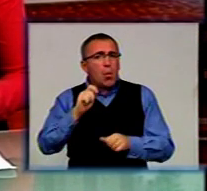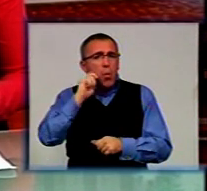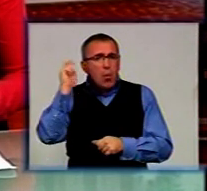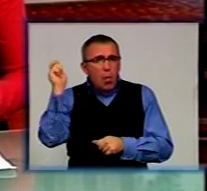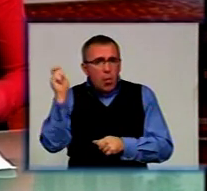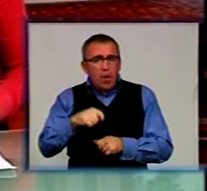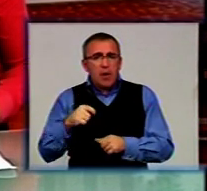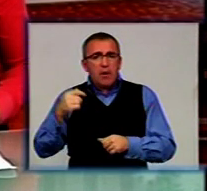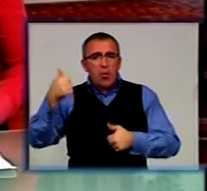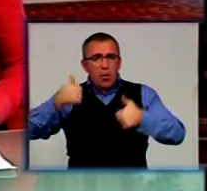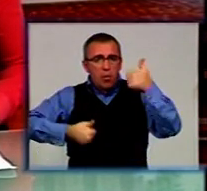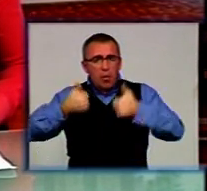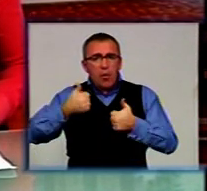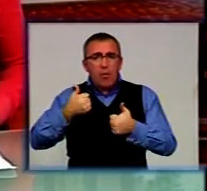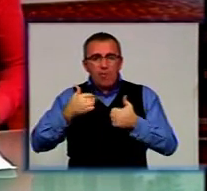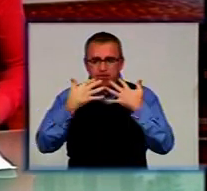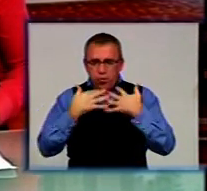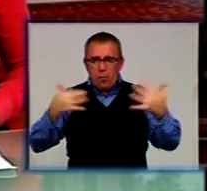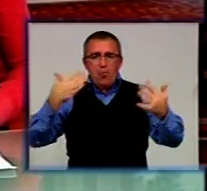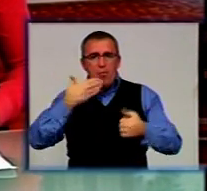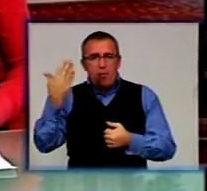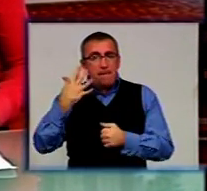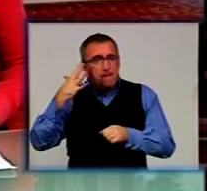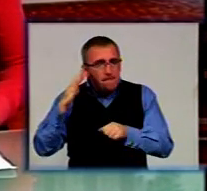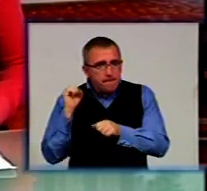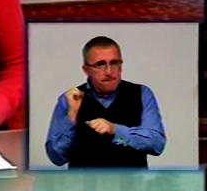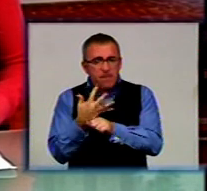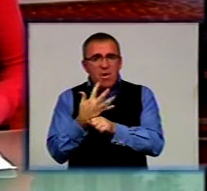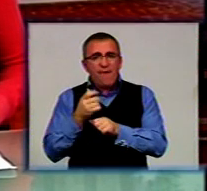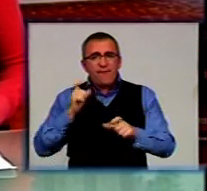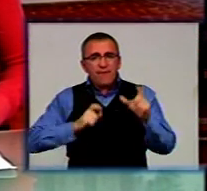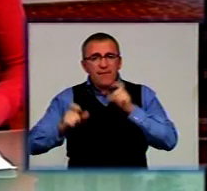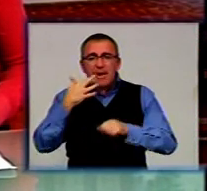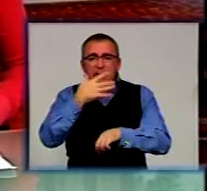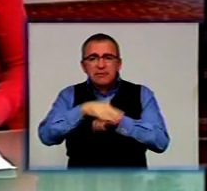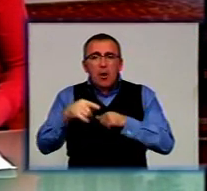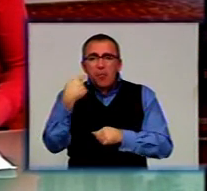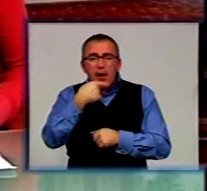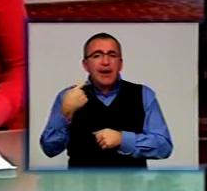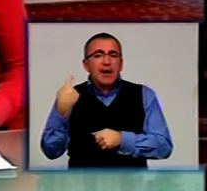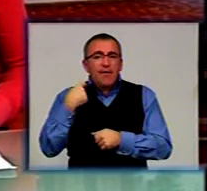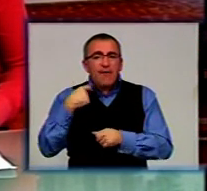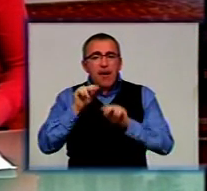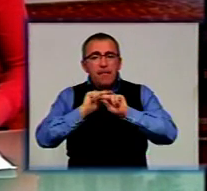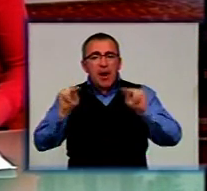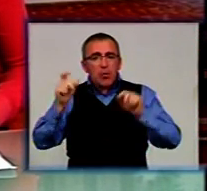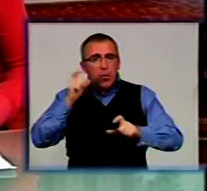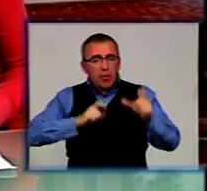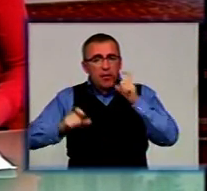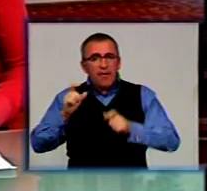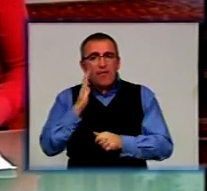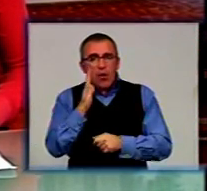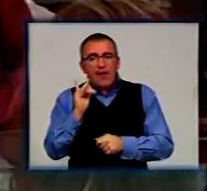з'їхалися в Кіровоград на конкурс «Публічного мовлення». Вже вп'яте його організовують на факультеті іноземних мов Кіровоградського педагогічного університету імені